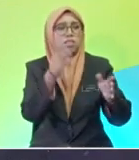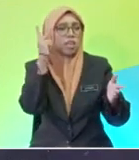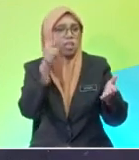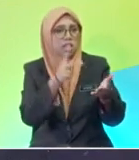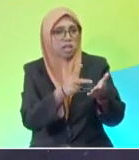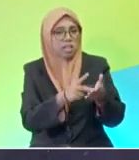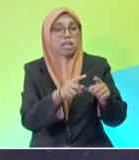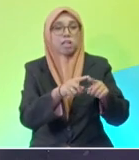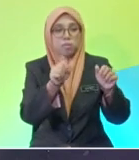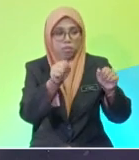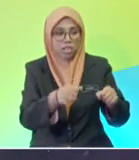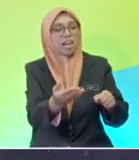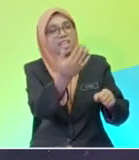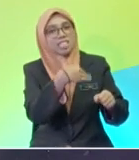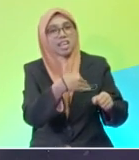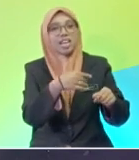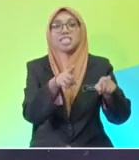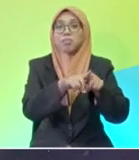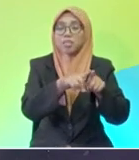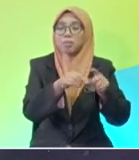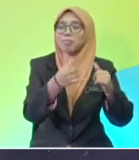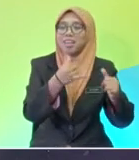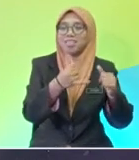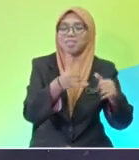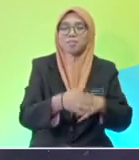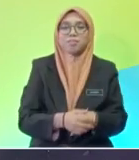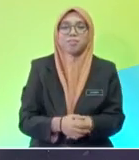orang kan Oke cekku seterusnya oke